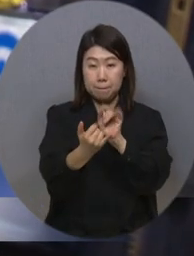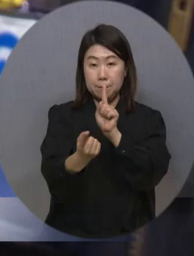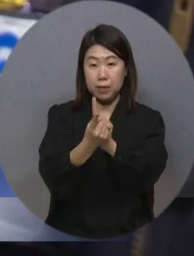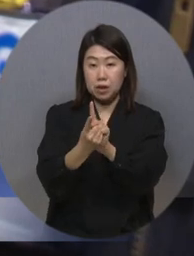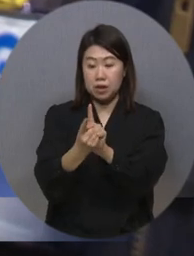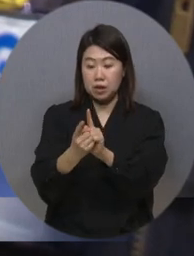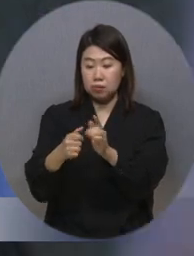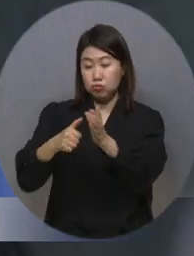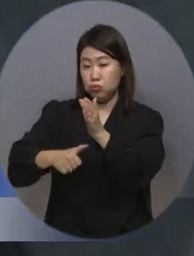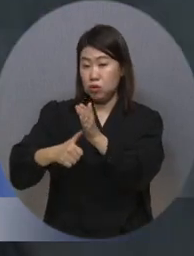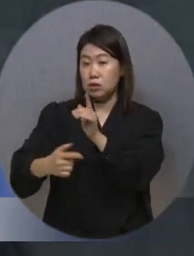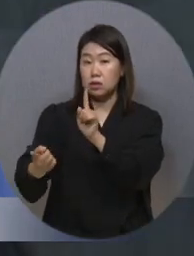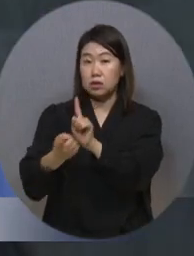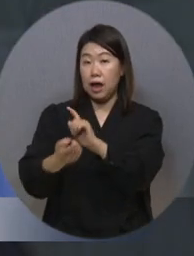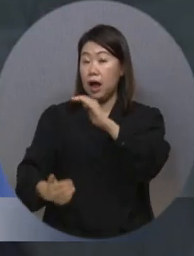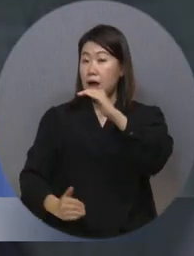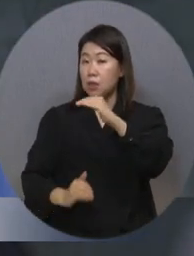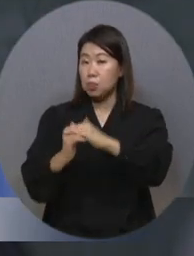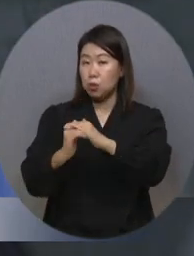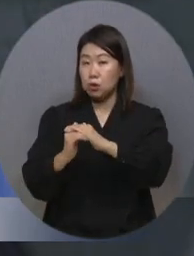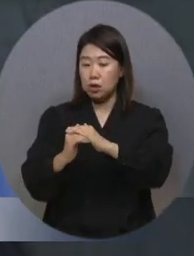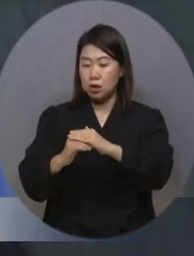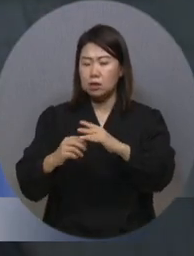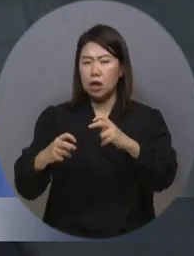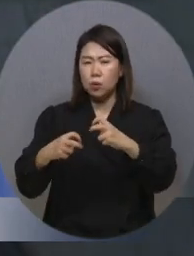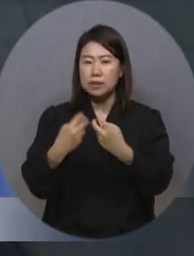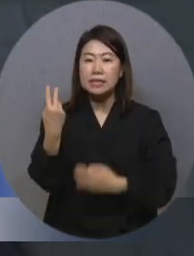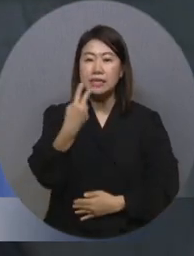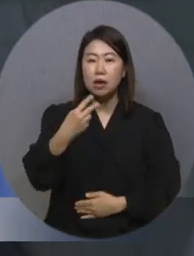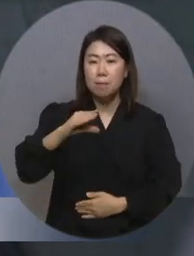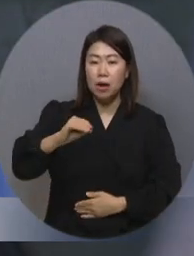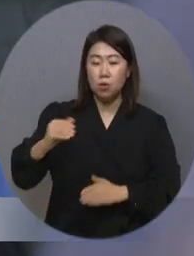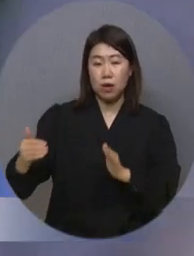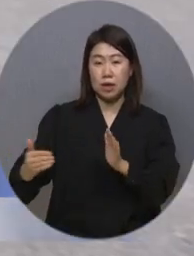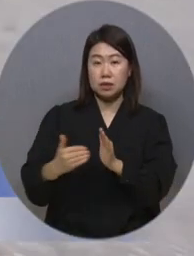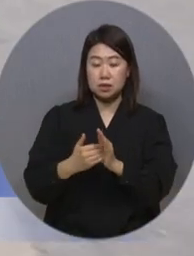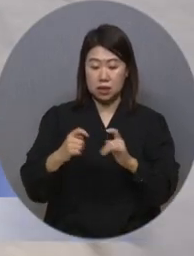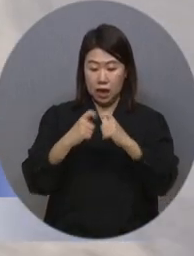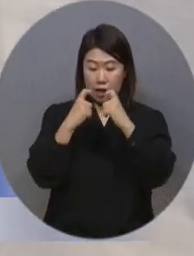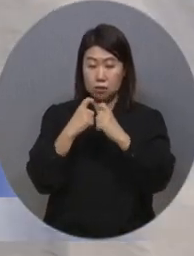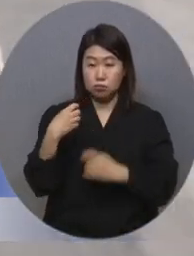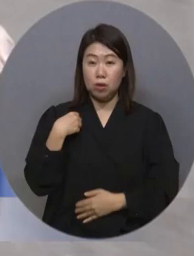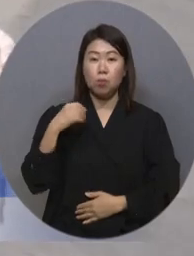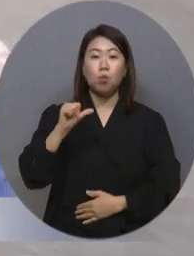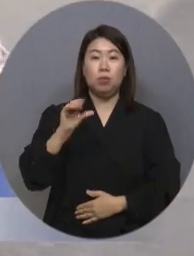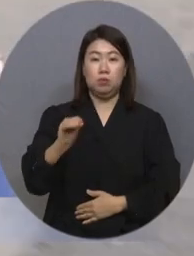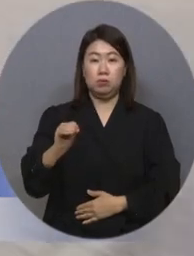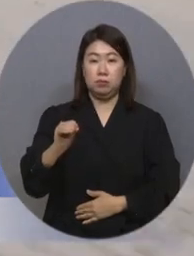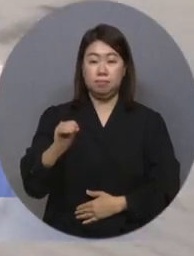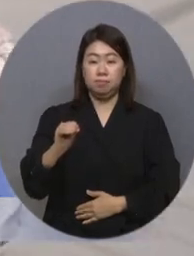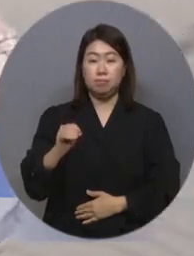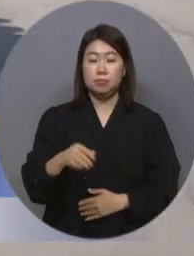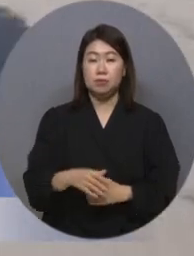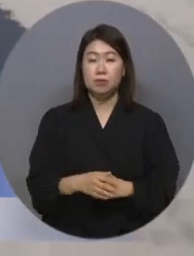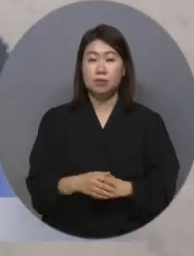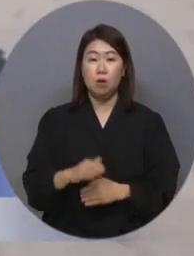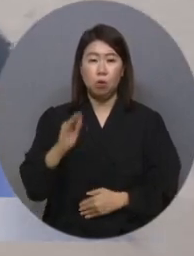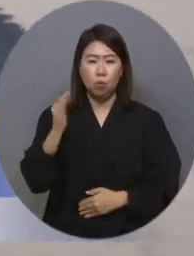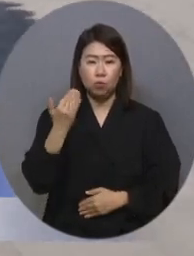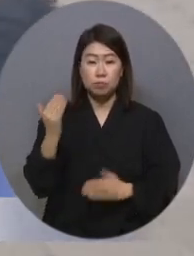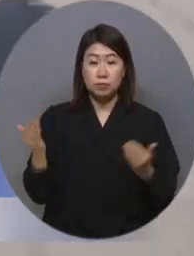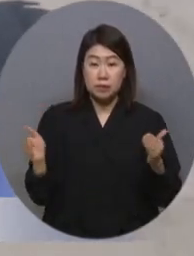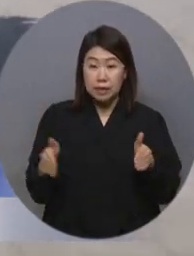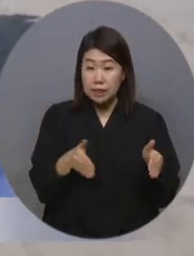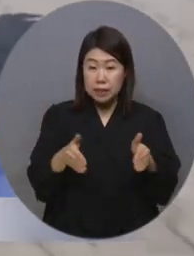책임보험의 보상 한도는 사고당 최대 2천만원까지며 자부담금은 5만원 선입니다 요즘